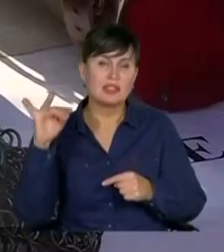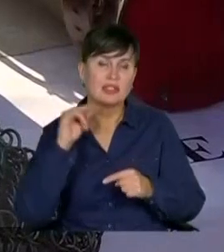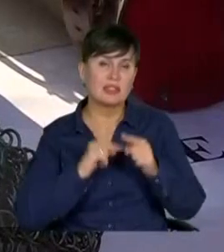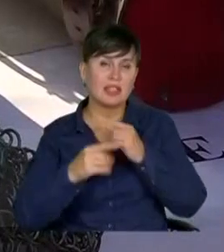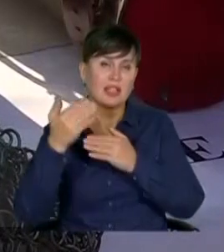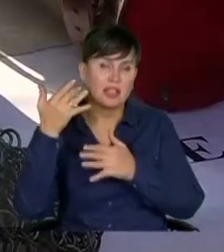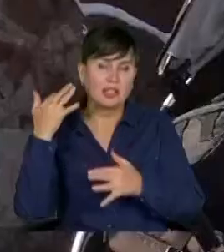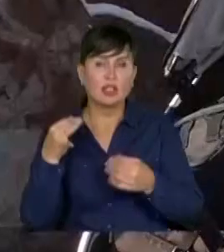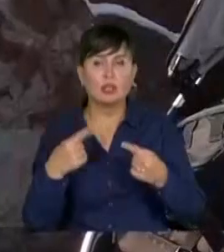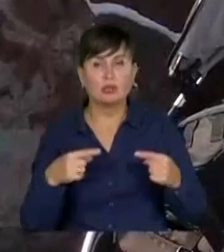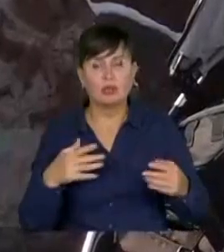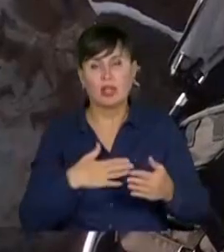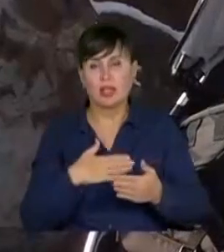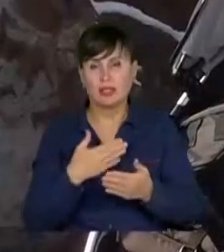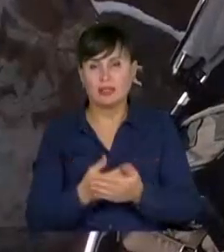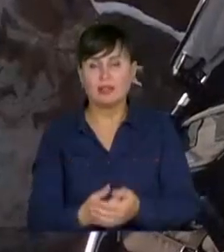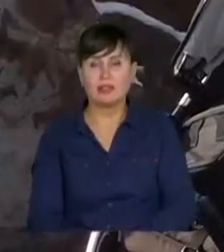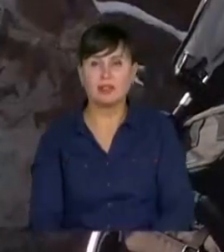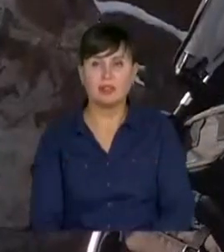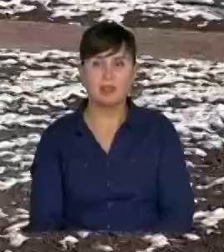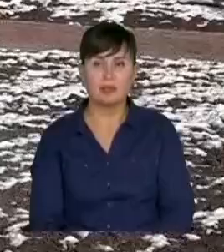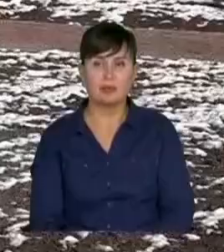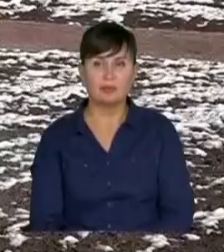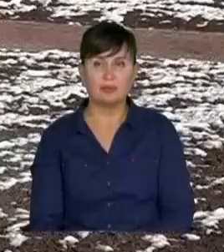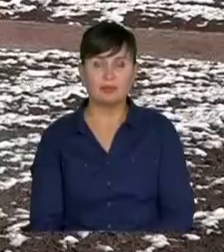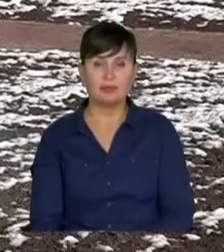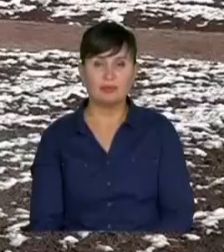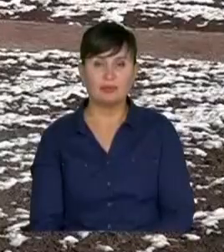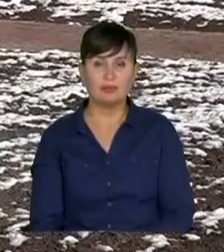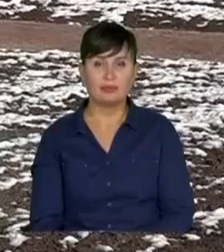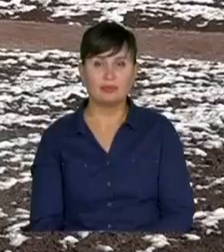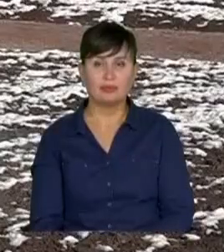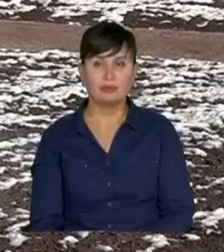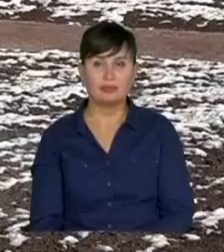и другие активности в этностиле. Аделя Кжаркенова, Ернат Болатбек, телеканал «Алматы».